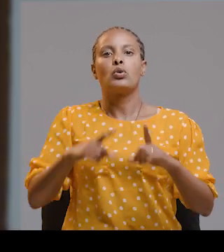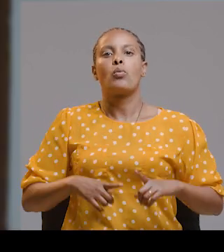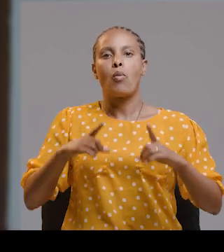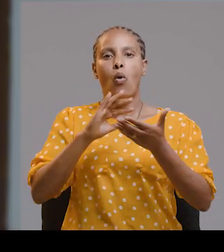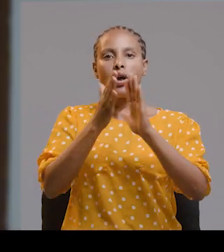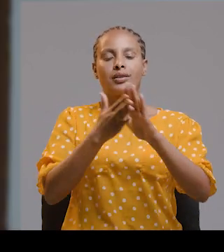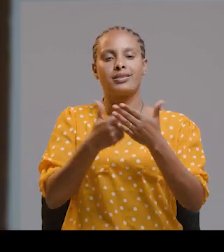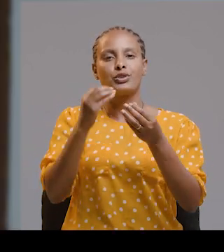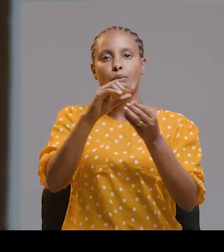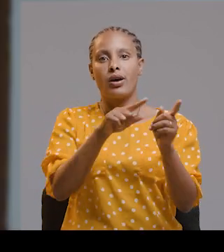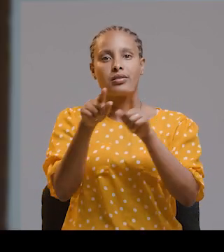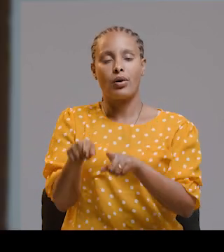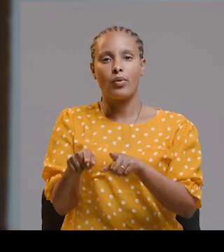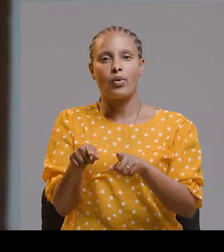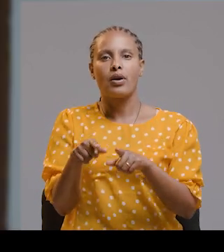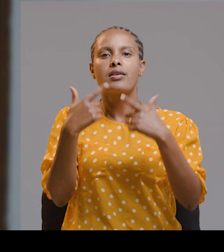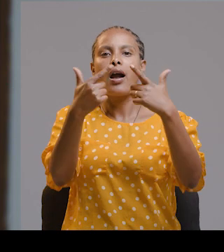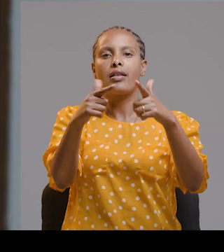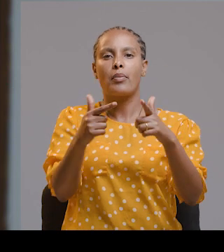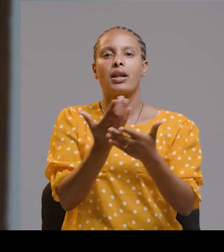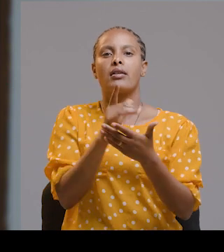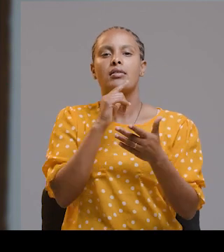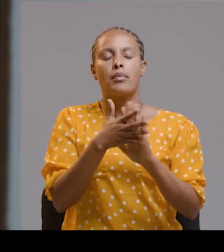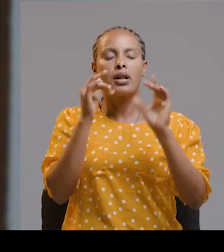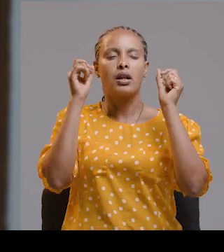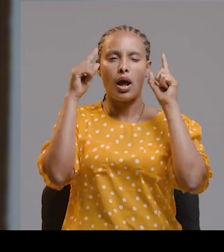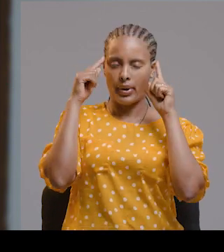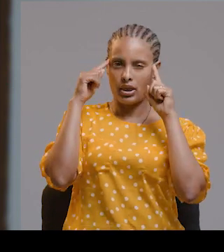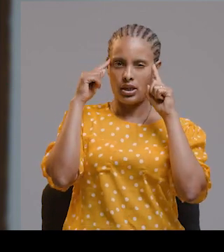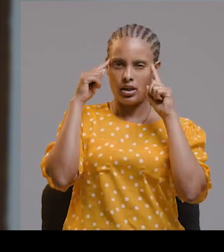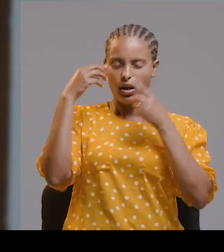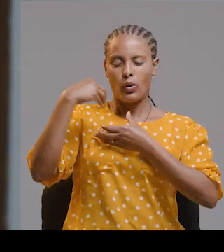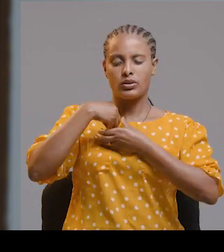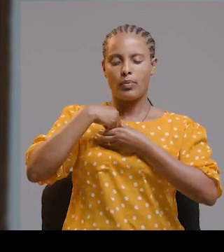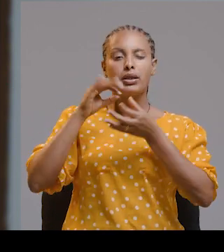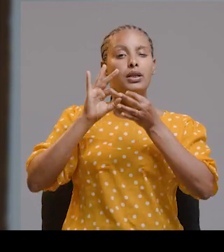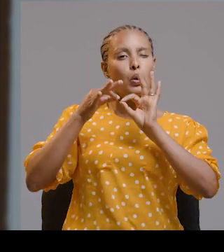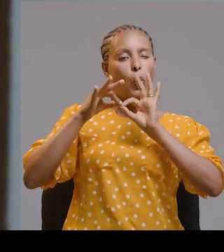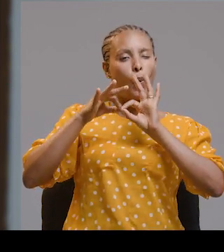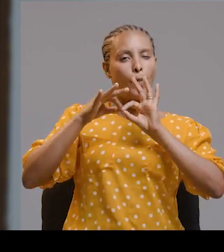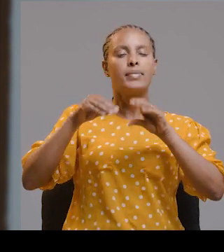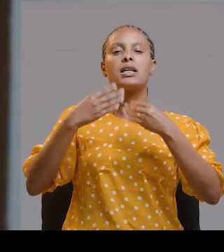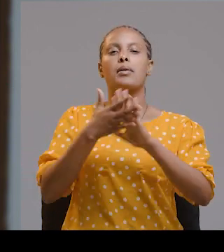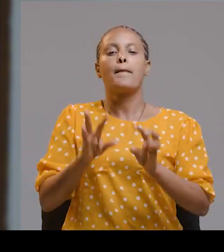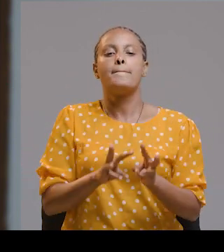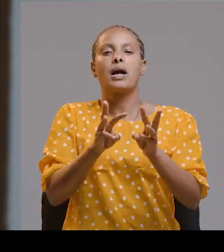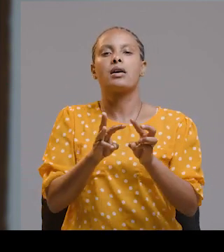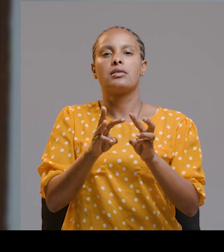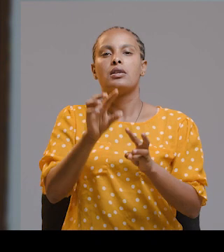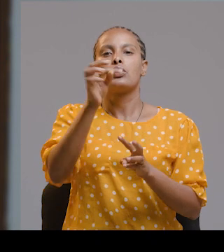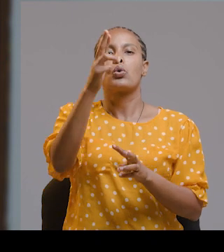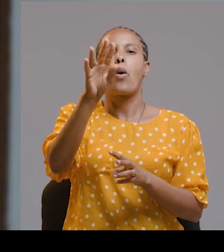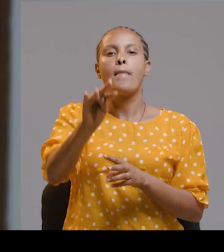መሆናቸው ከዛ ባለፈ ደግሞ ያ የገጠመን ነገር ምንረዳበት ውስጣችን ምንተነትንበት መንገድ አንድ ነገር